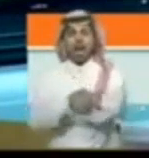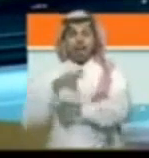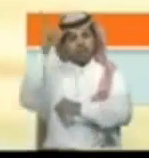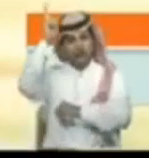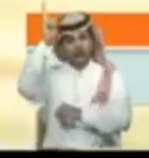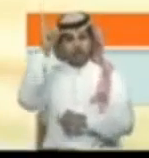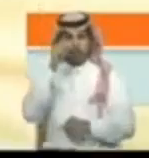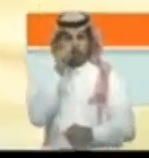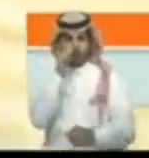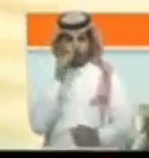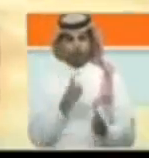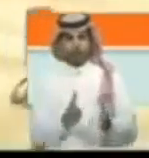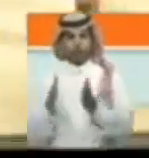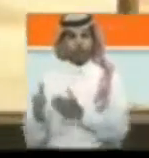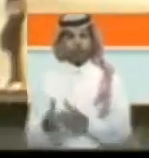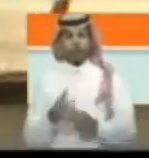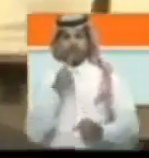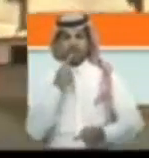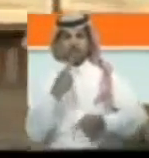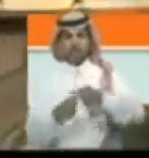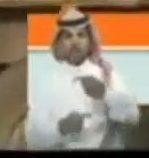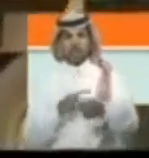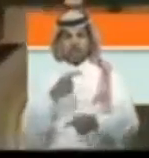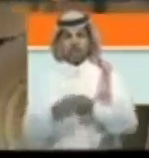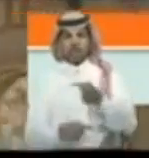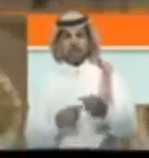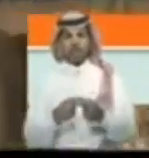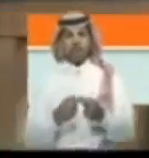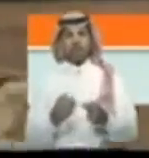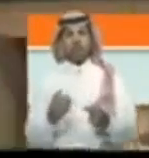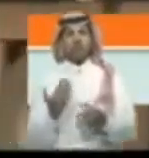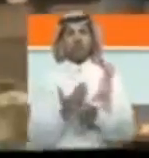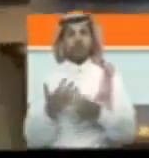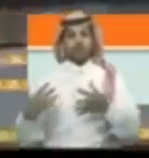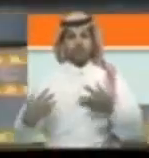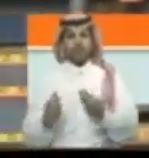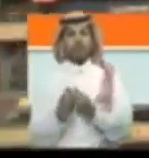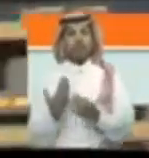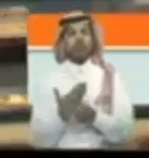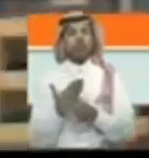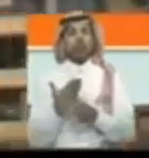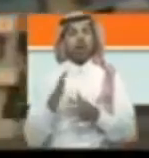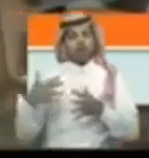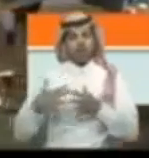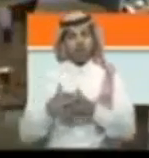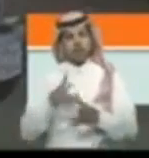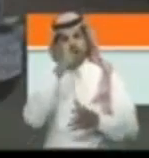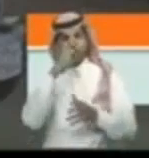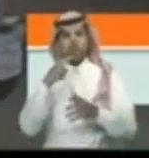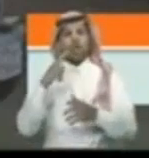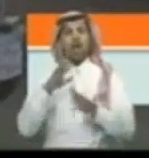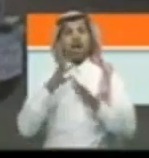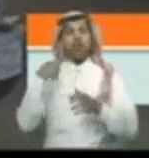لنتابع. عادة سنوية تحت شعار وفاء لفداء ترفع رايته الإدارة